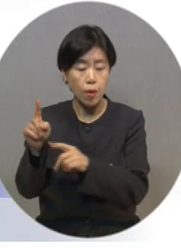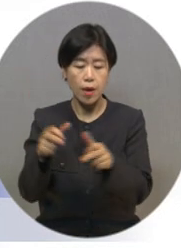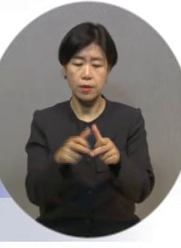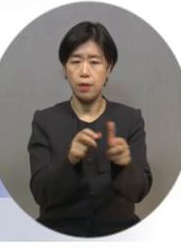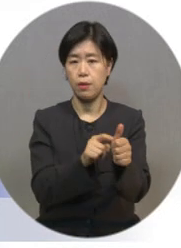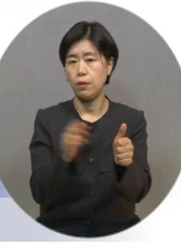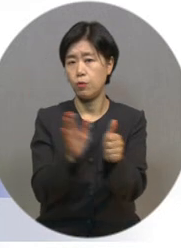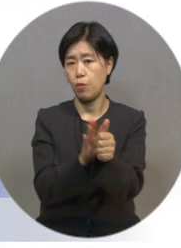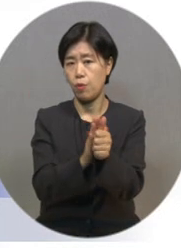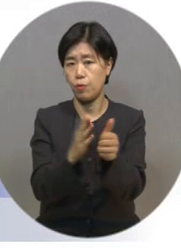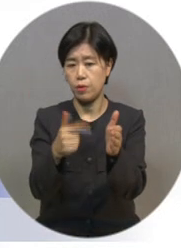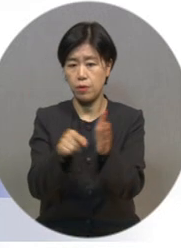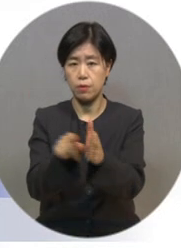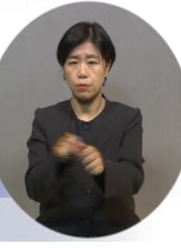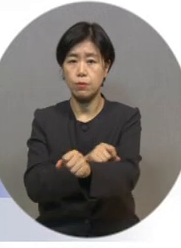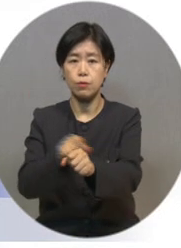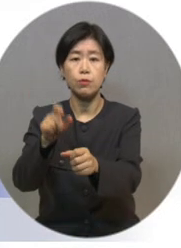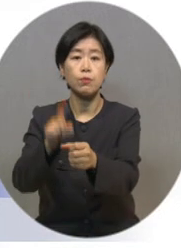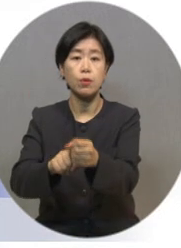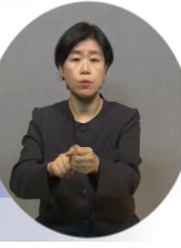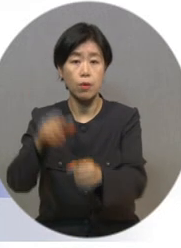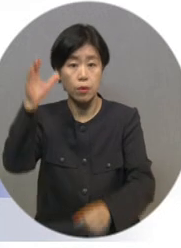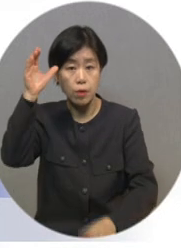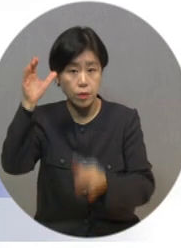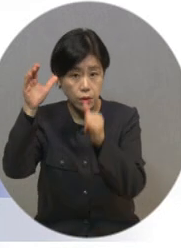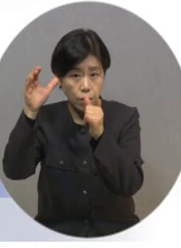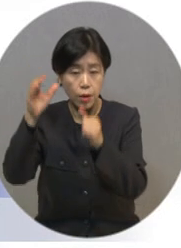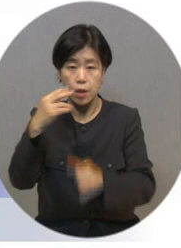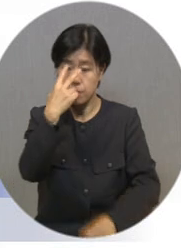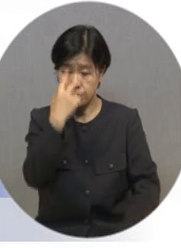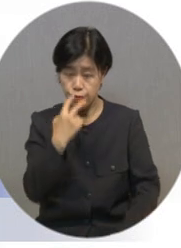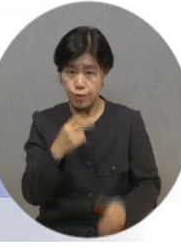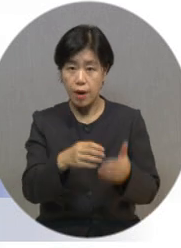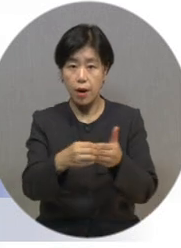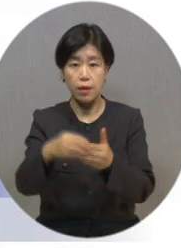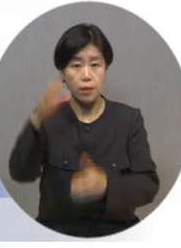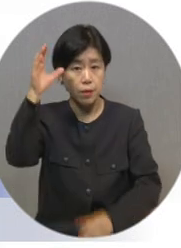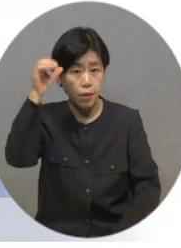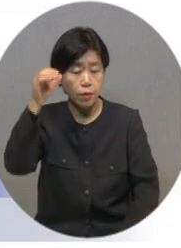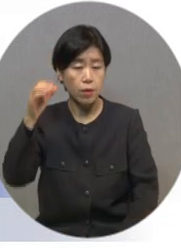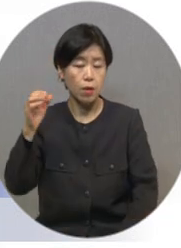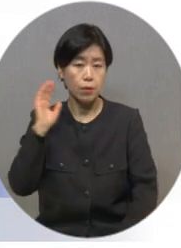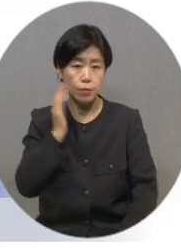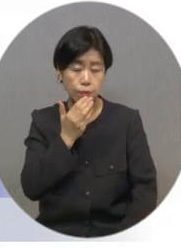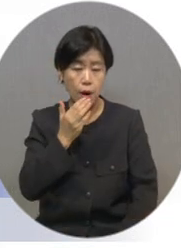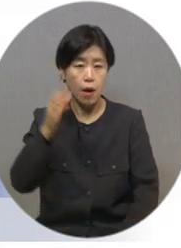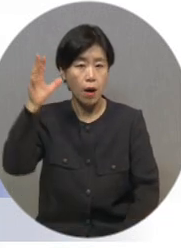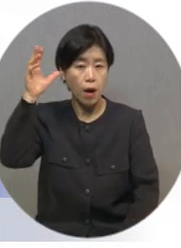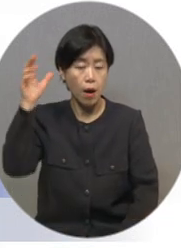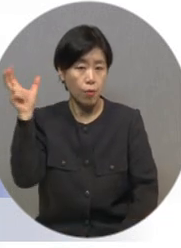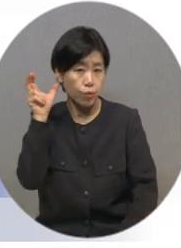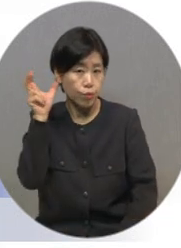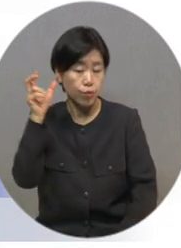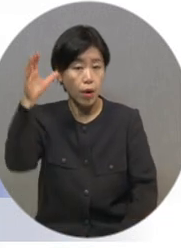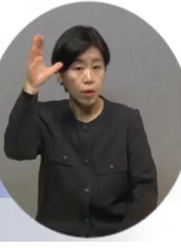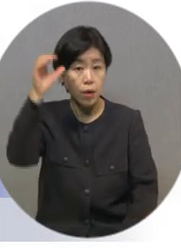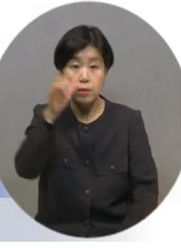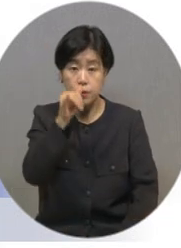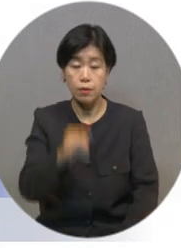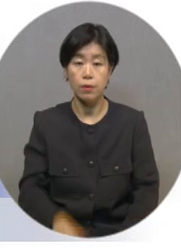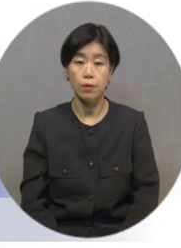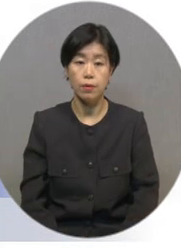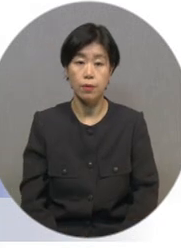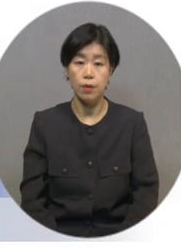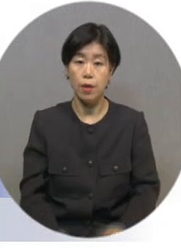위한이 특수 목적과 시각 장애인 안내견 청각 장애인 보조견 등이 있는데요이 장애인